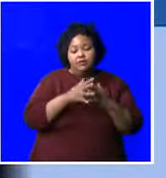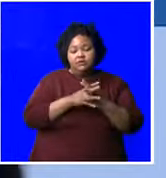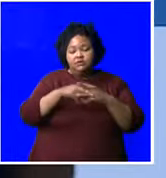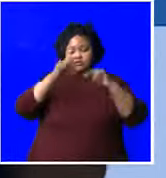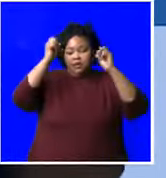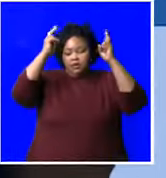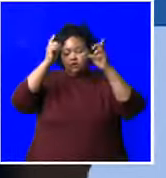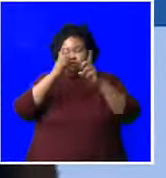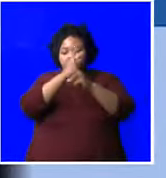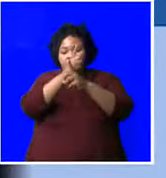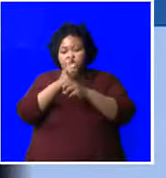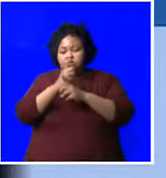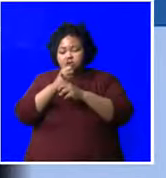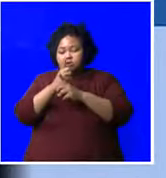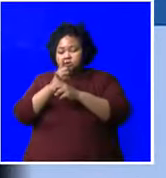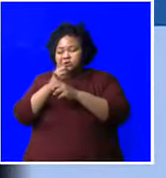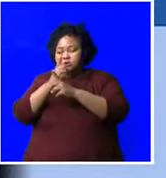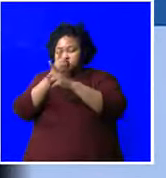Gati.